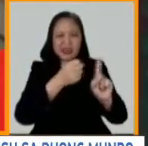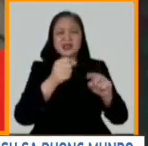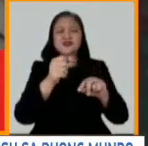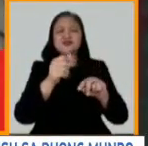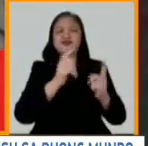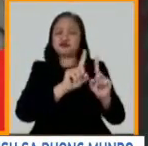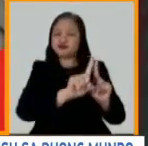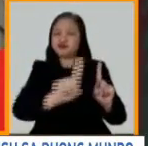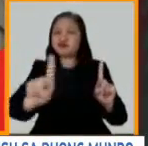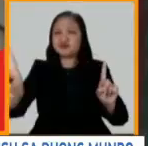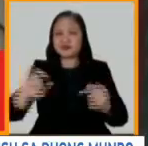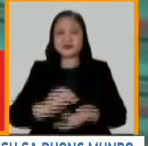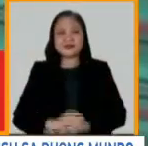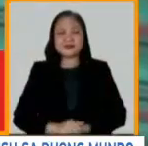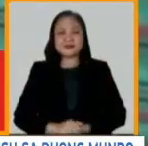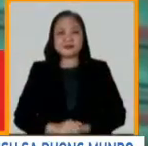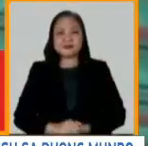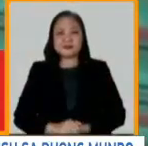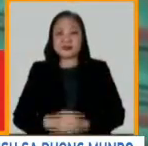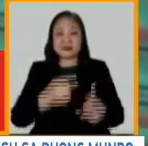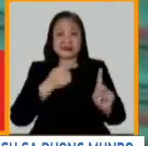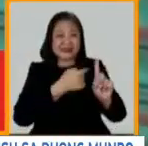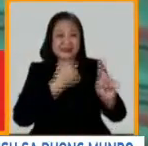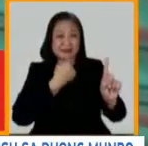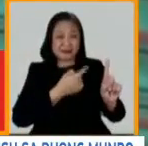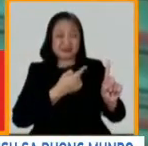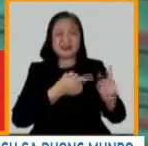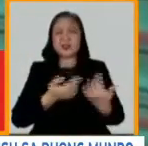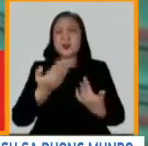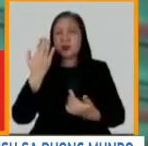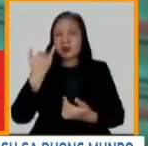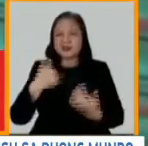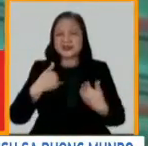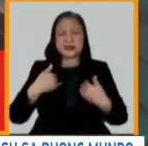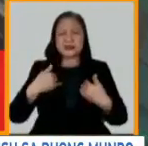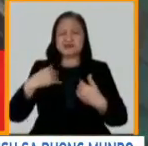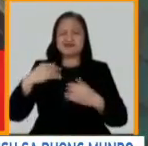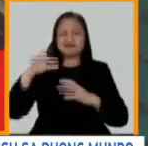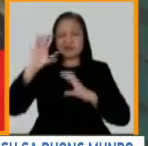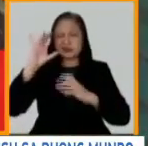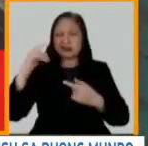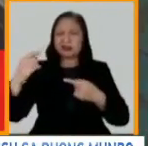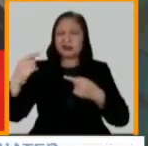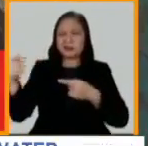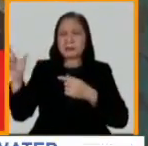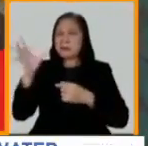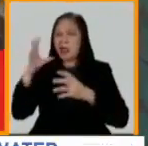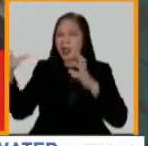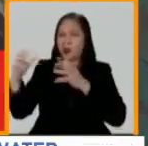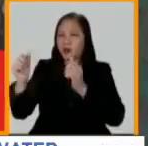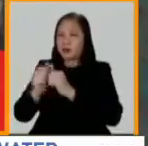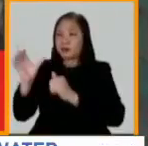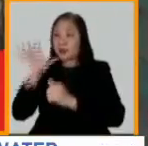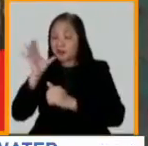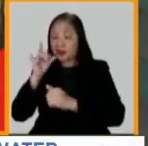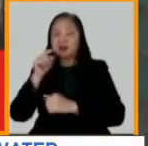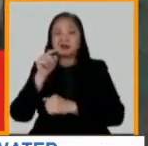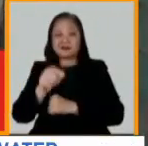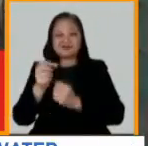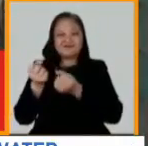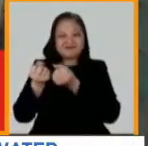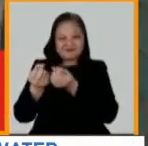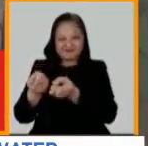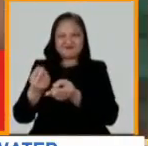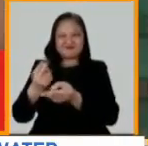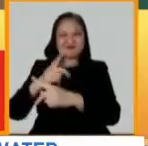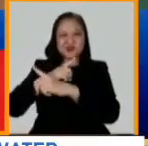Ayon kay Mentor, nagugat ito sa hindi nila pagkakaintindihan ng kanyang ina at kinampihan ito ng kinakasama nito, kaya nauwi sa